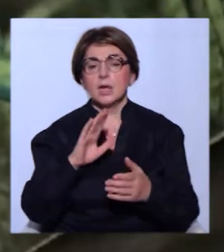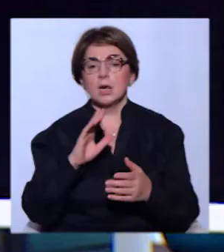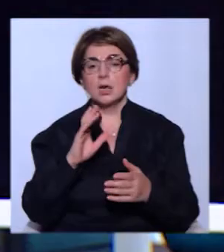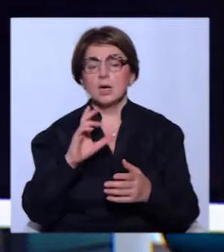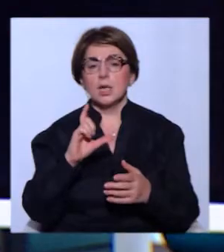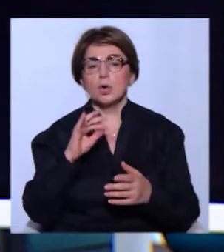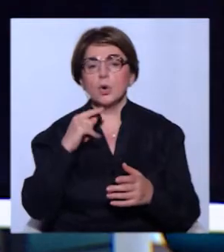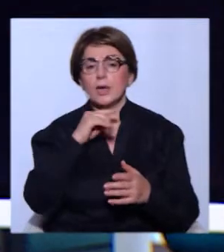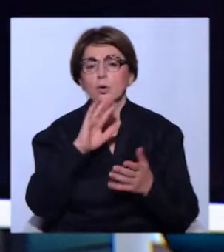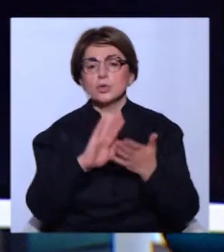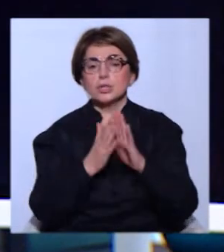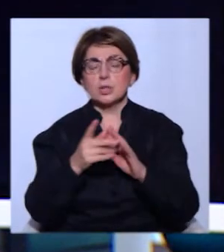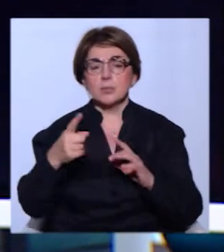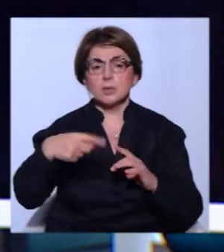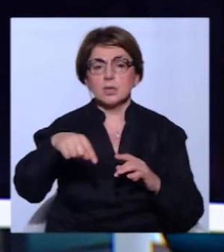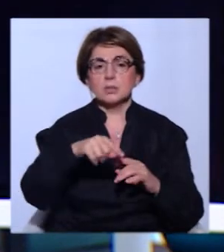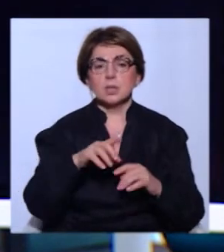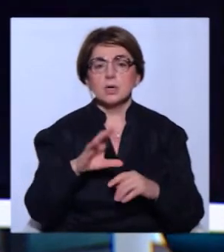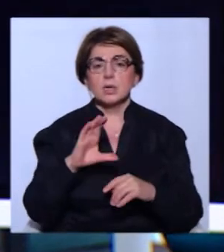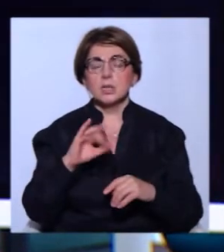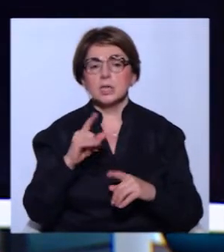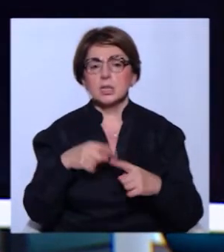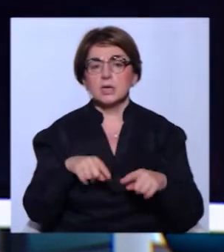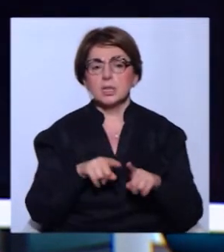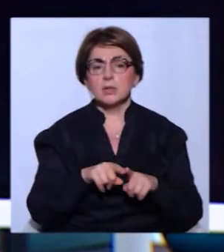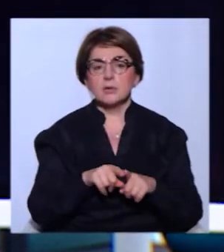მნიშვნელოვანი ფაქტორი უკავია იგივე ციანობაქტერიებს, იგივე